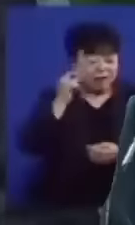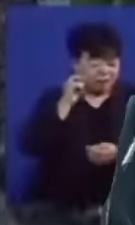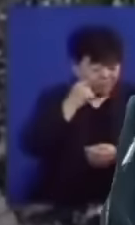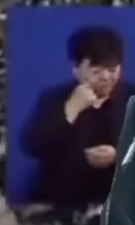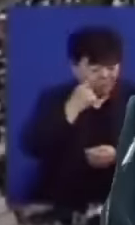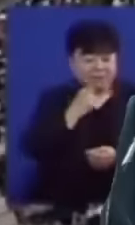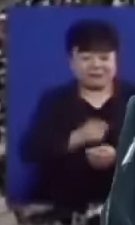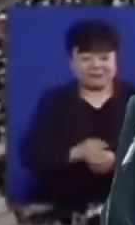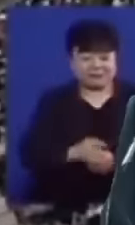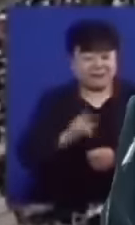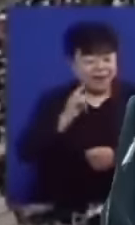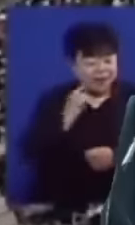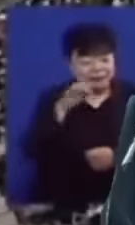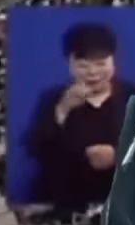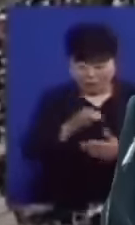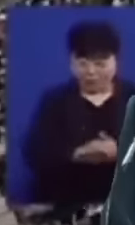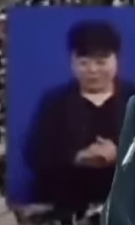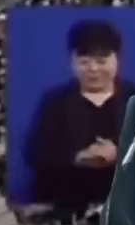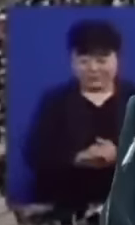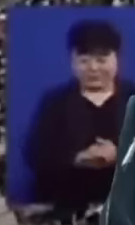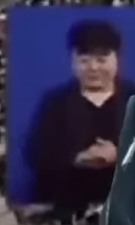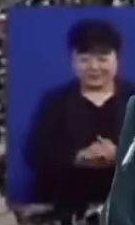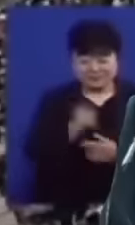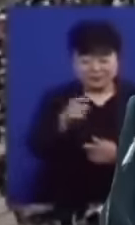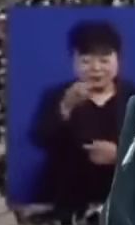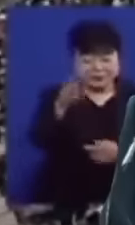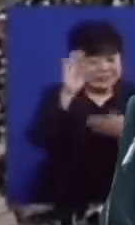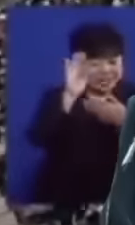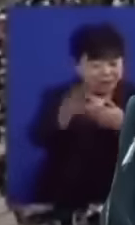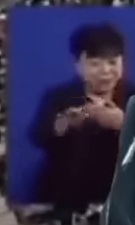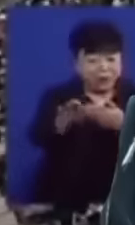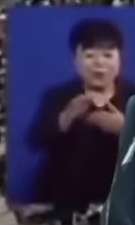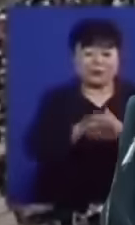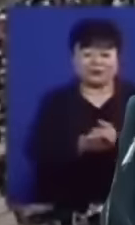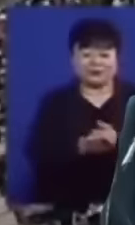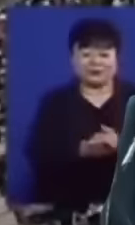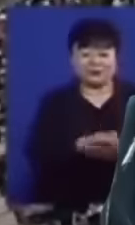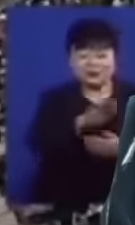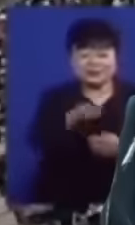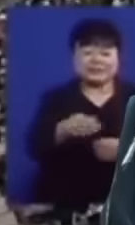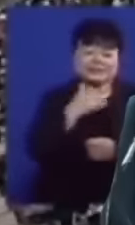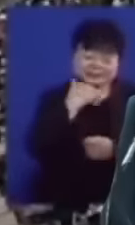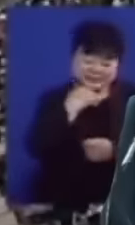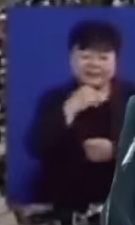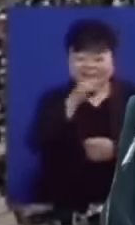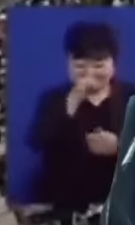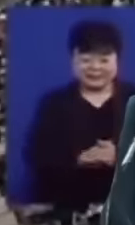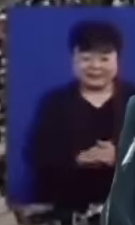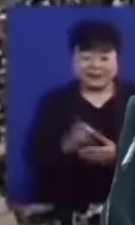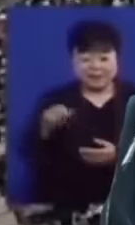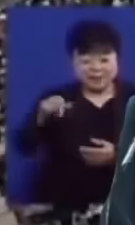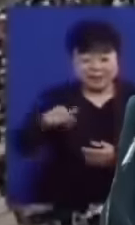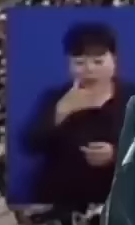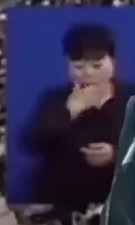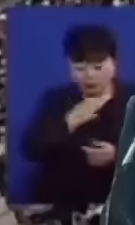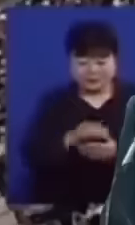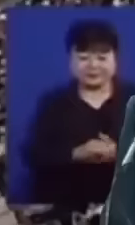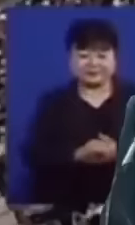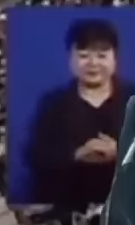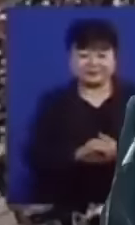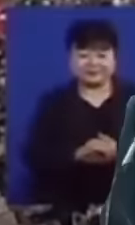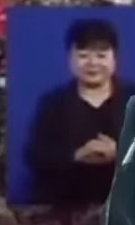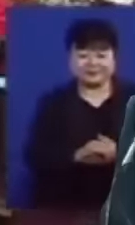아름다운 것입니다. 우리는 그러한 것이 미래에 우리를 기다리고 있는 것입니다. 마가복음 12장